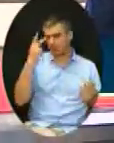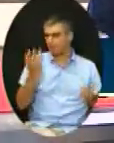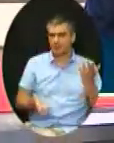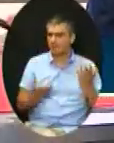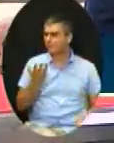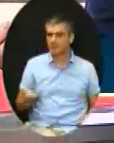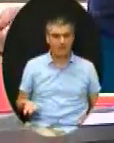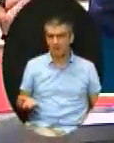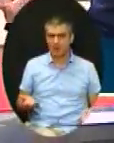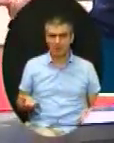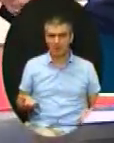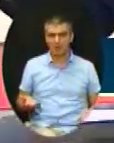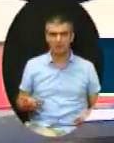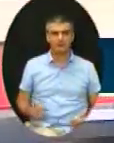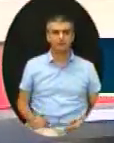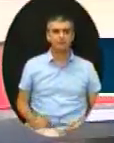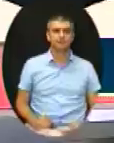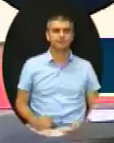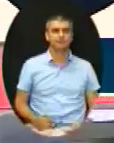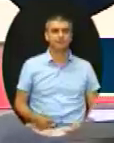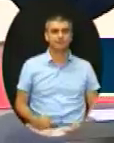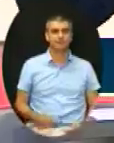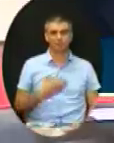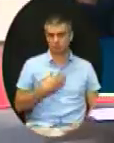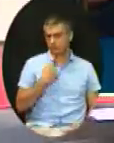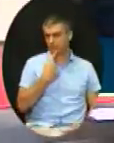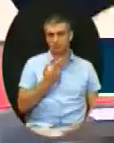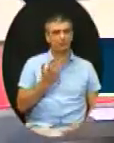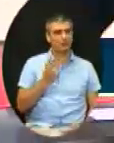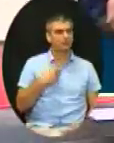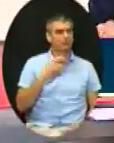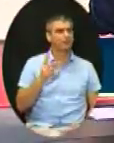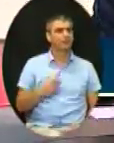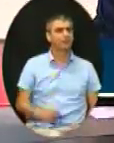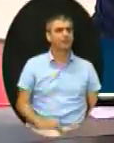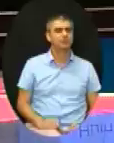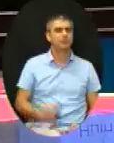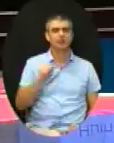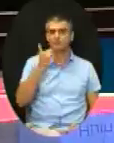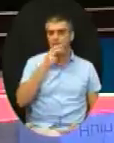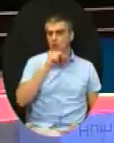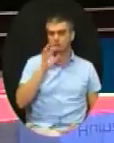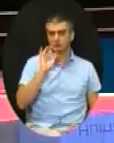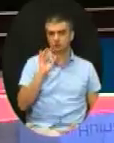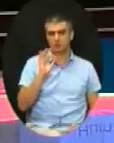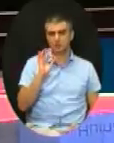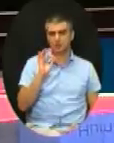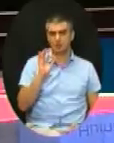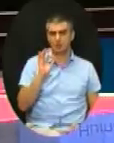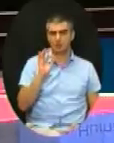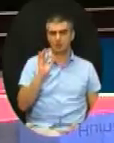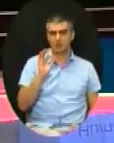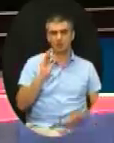מה אפשר לקחת. יש גם נקודות טובות אם אפשר גם כן להגיד. כן, אז אני אפשר לך ואחר כך. בסדר, קודם כל הנושא